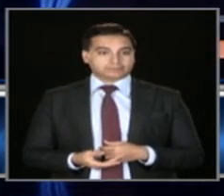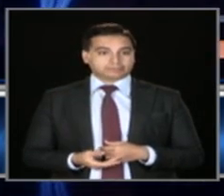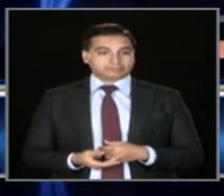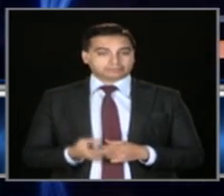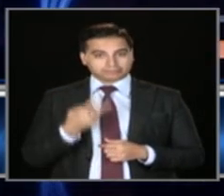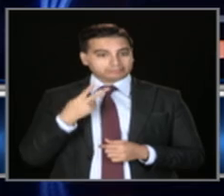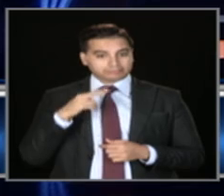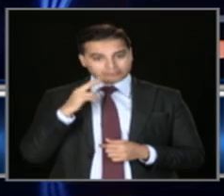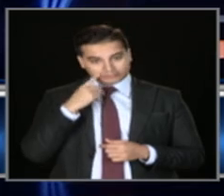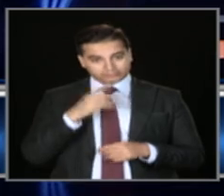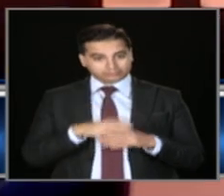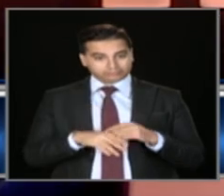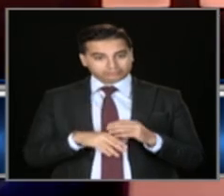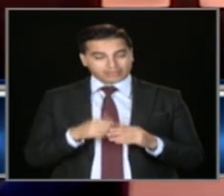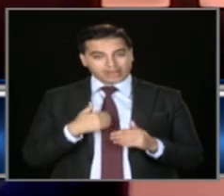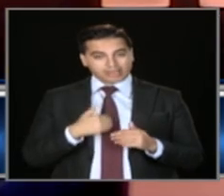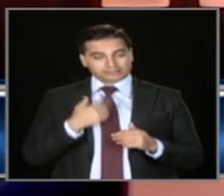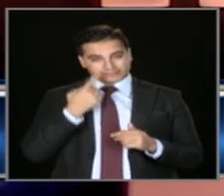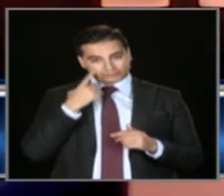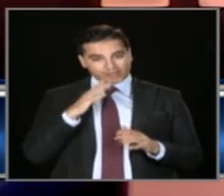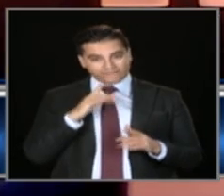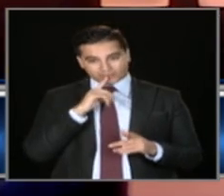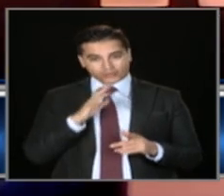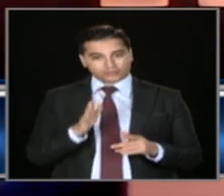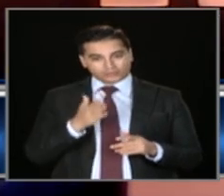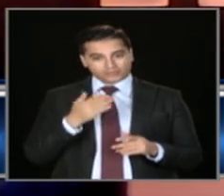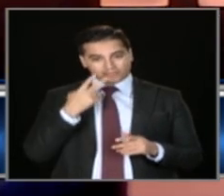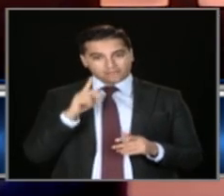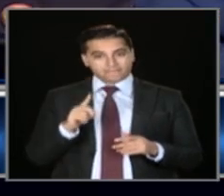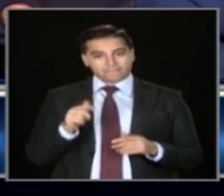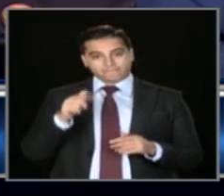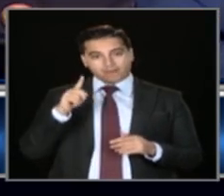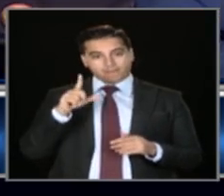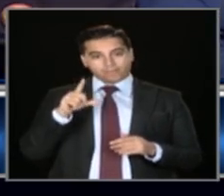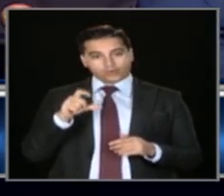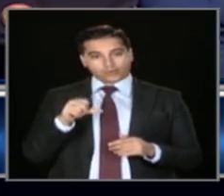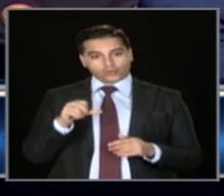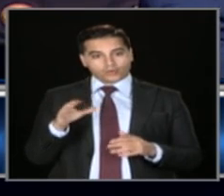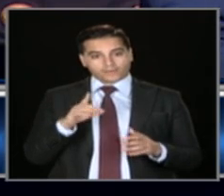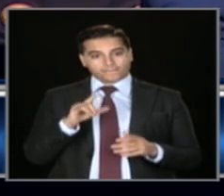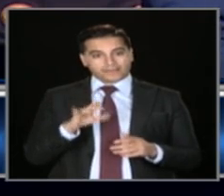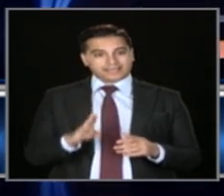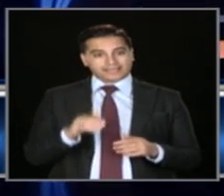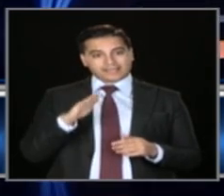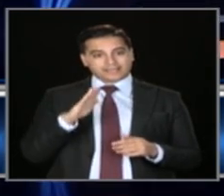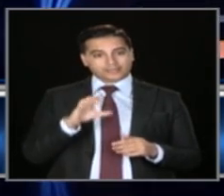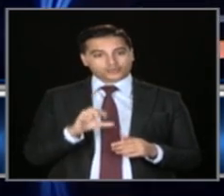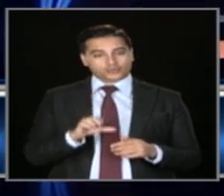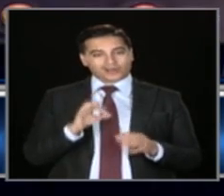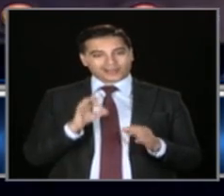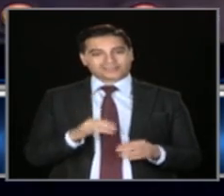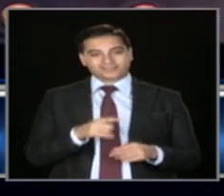مين يا طارق؟ هو انا مش عارف بصراحه خالص، بس هقول بابلو بيكاسو. اكيد لا، يعني اكيد لا.